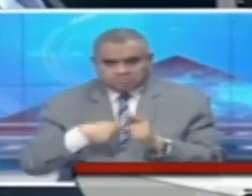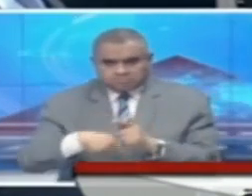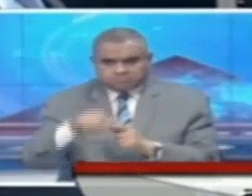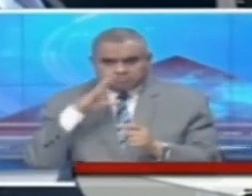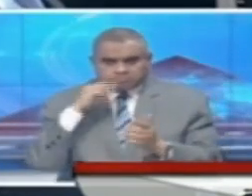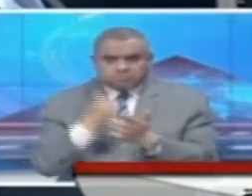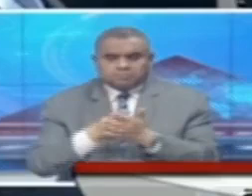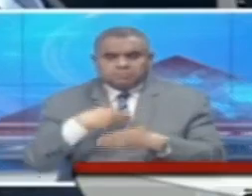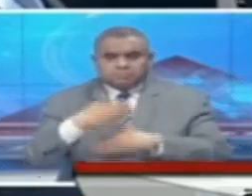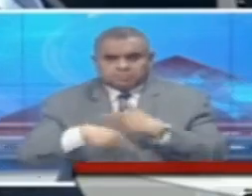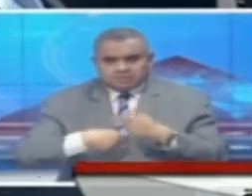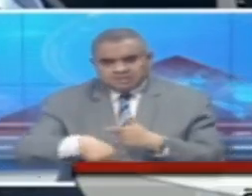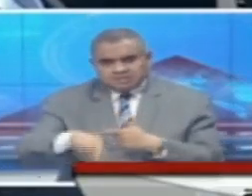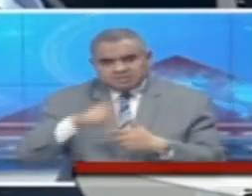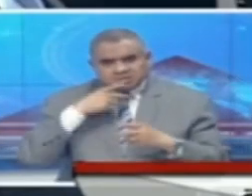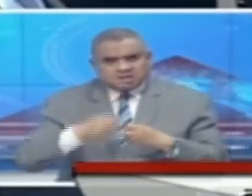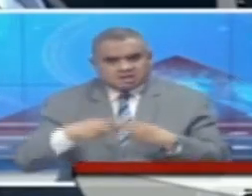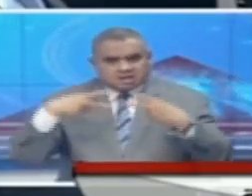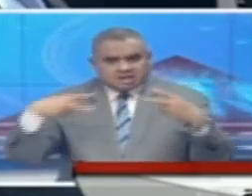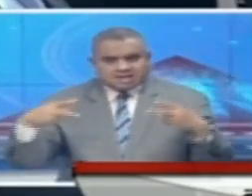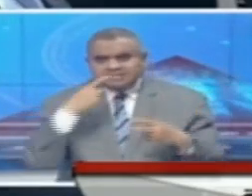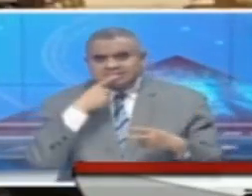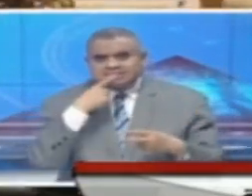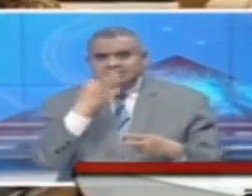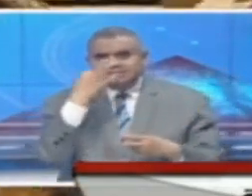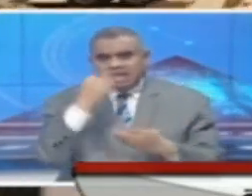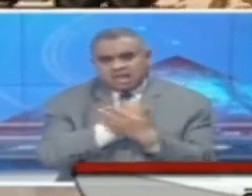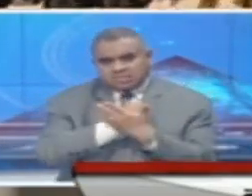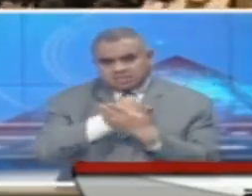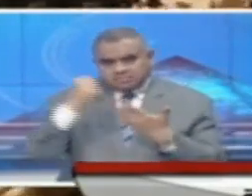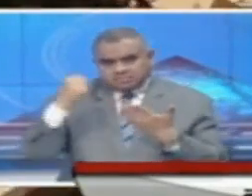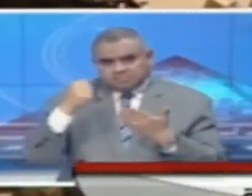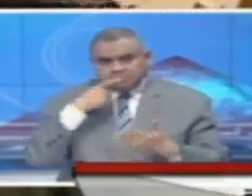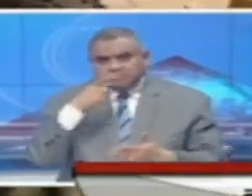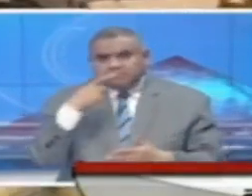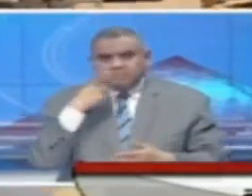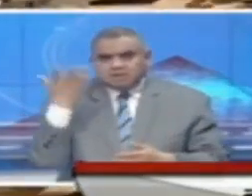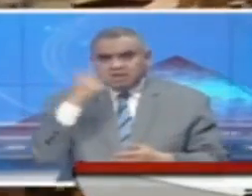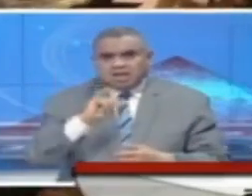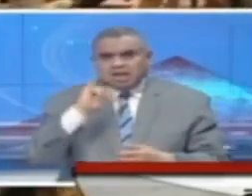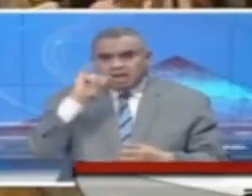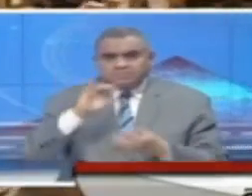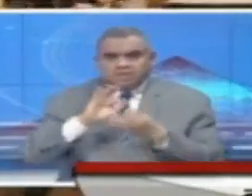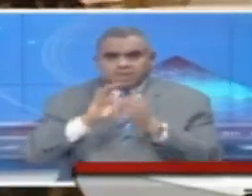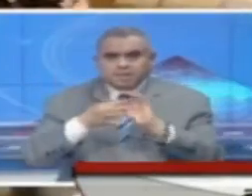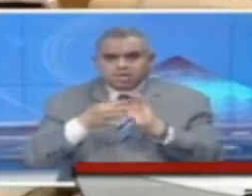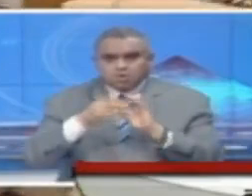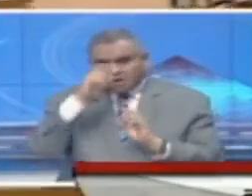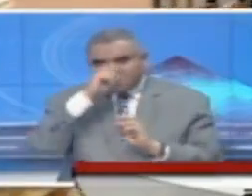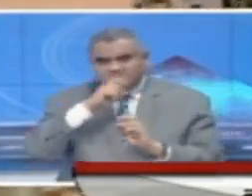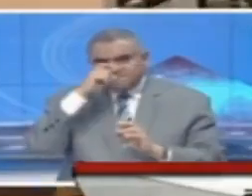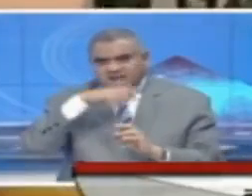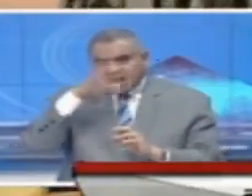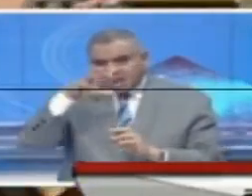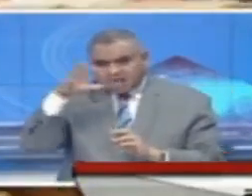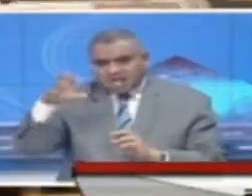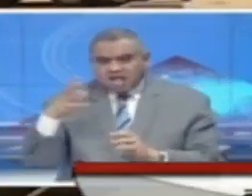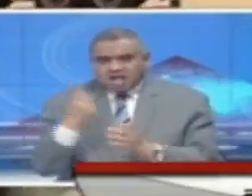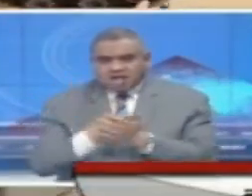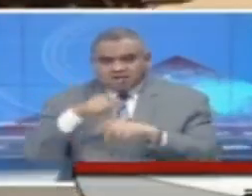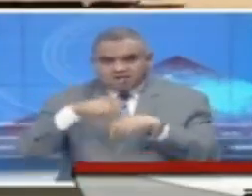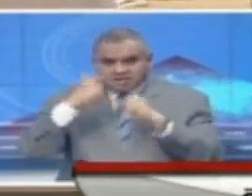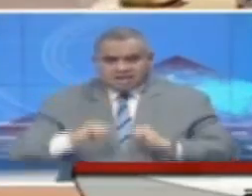انها تنتهي في خلال 3 سنوات. أكثر من 50 مليون مواطن في الريف المصري يفتقدون